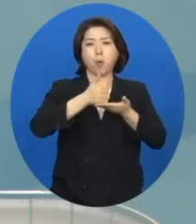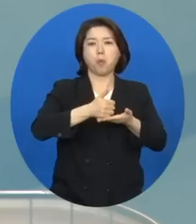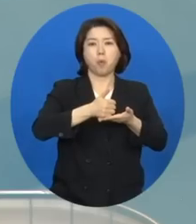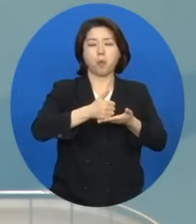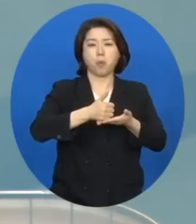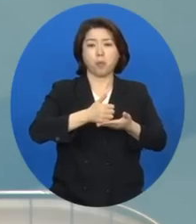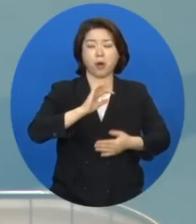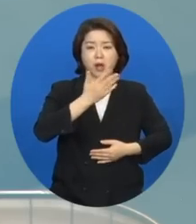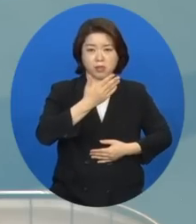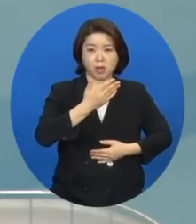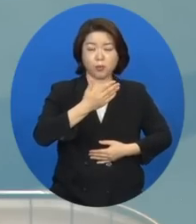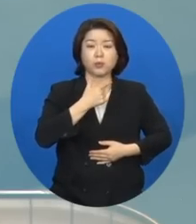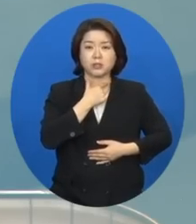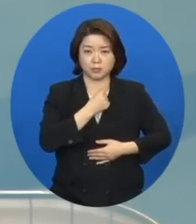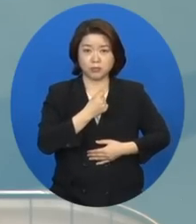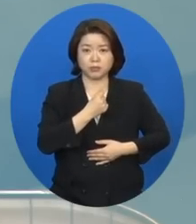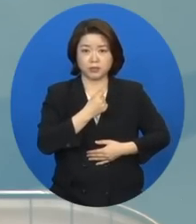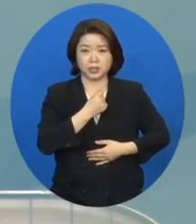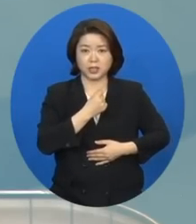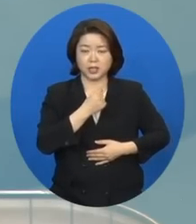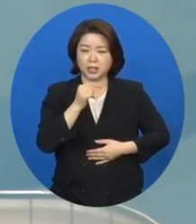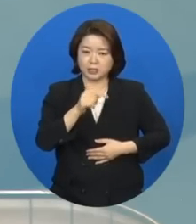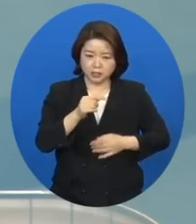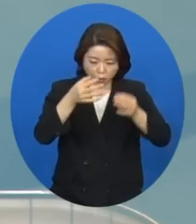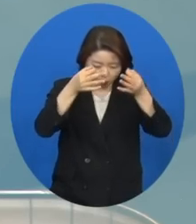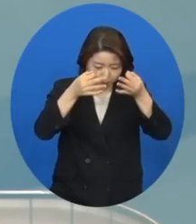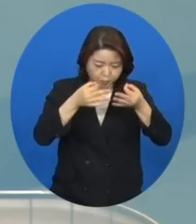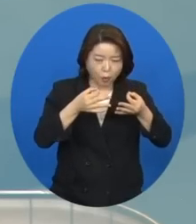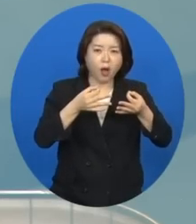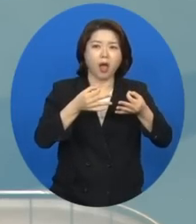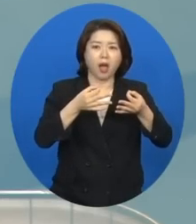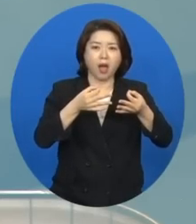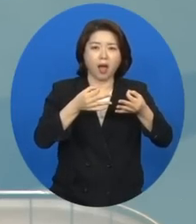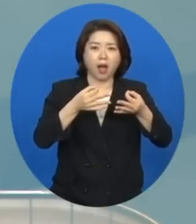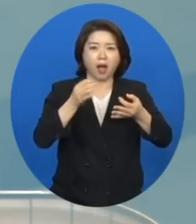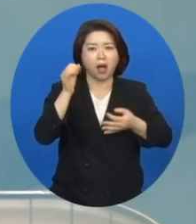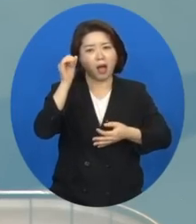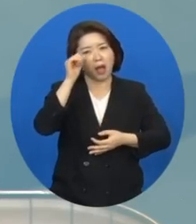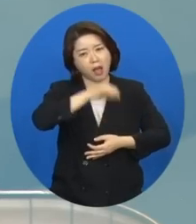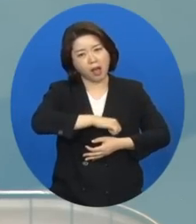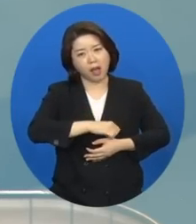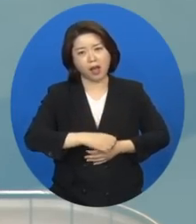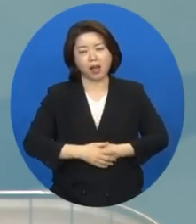살고 싶은 것을 보게 하셨습니다.